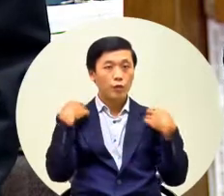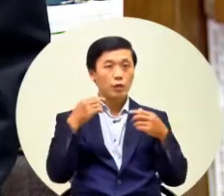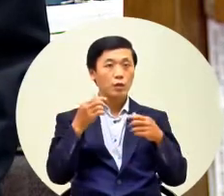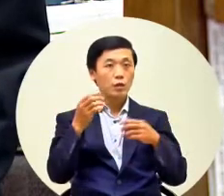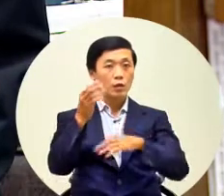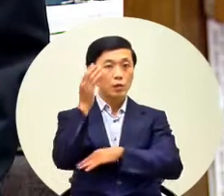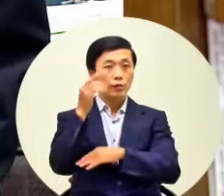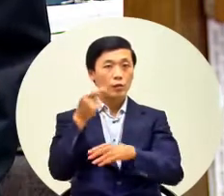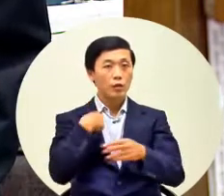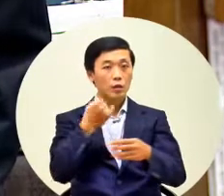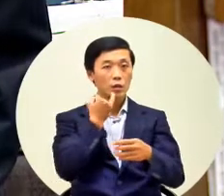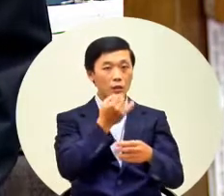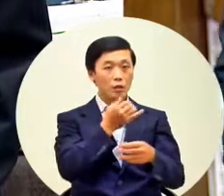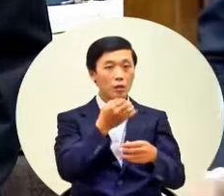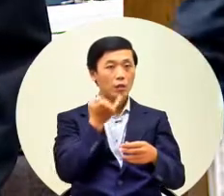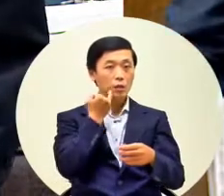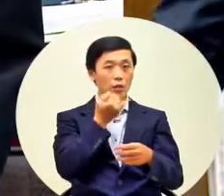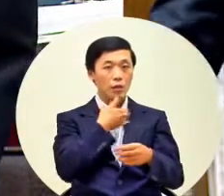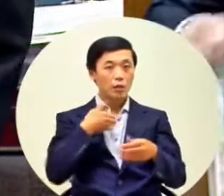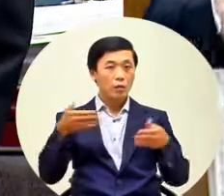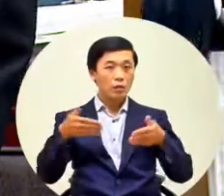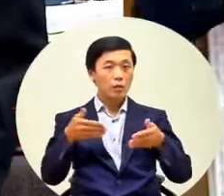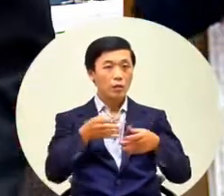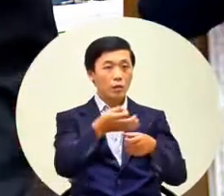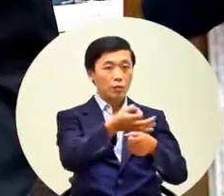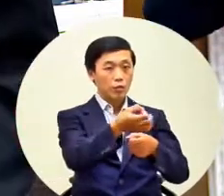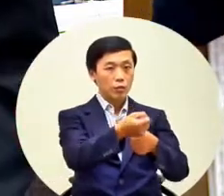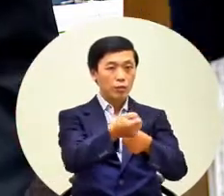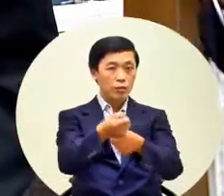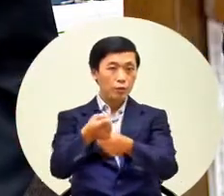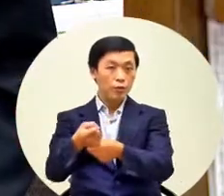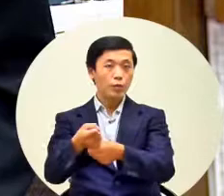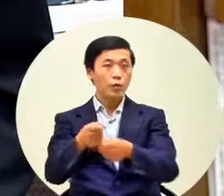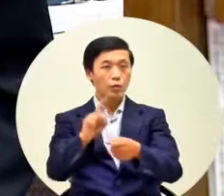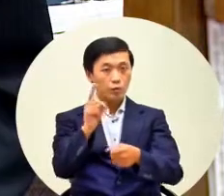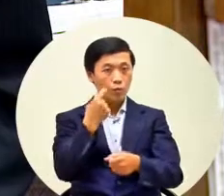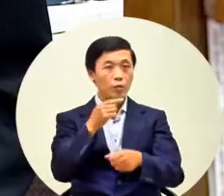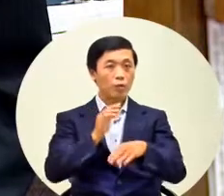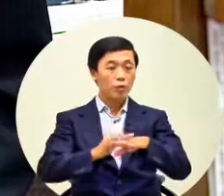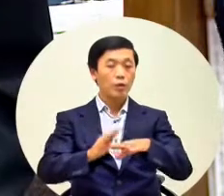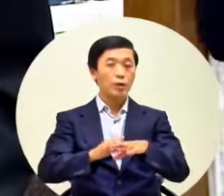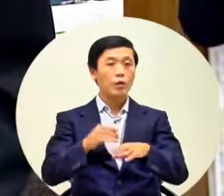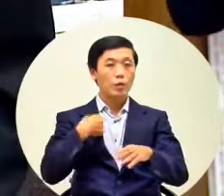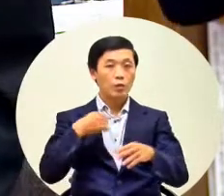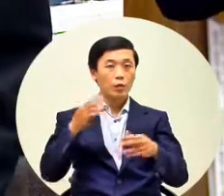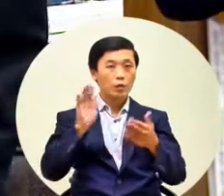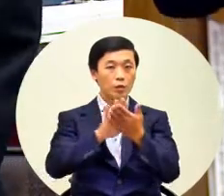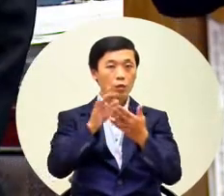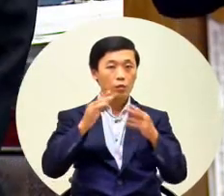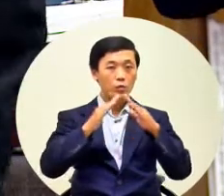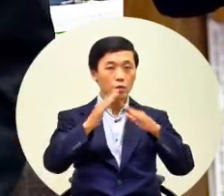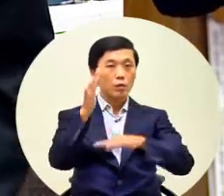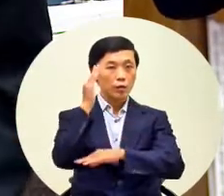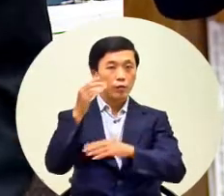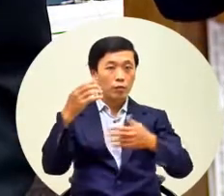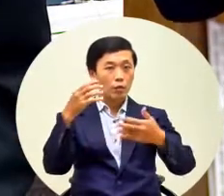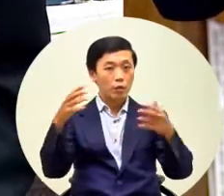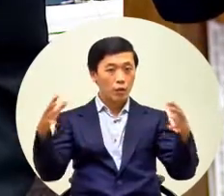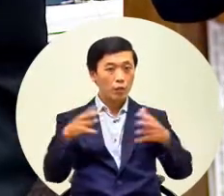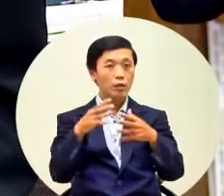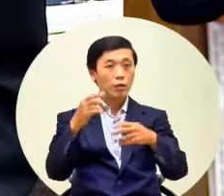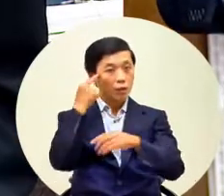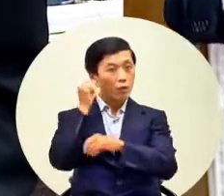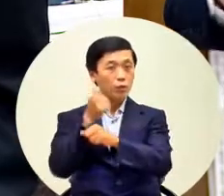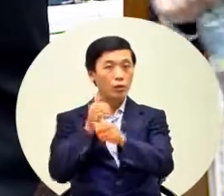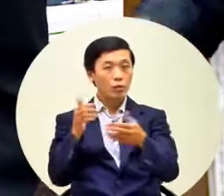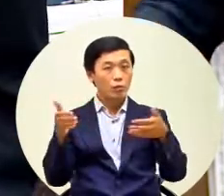有筹措的经费，会有经费的来源，这个时候到时我们市政府就会一并来考虑。那至于开辟的内容，就